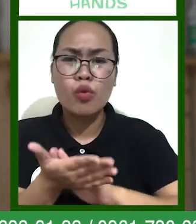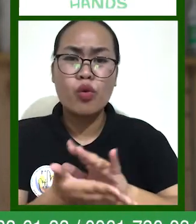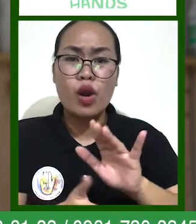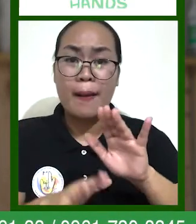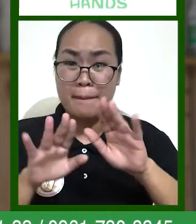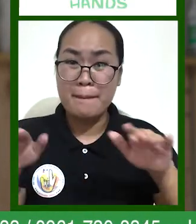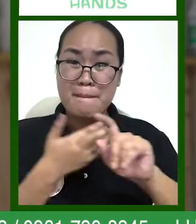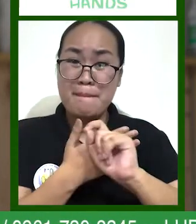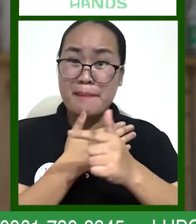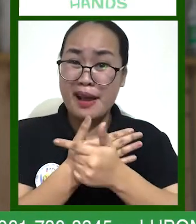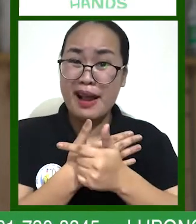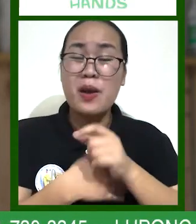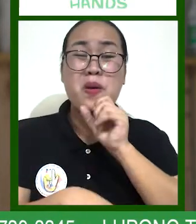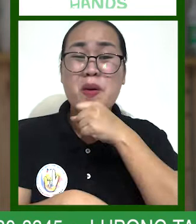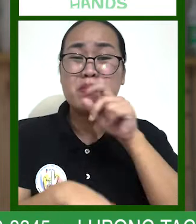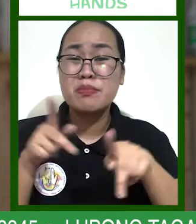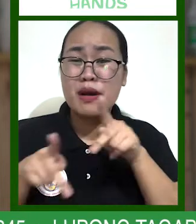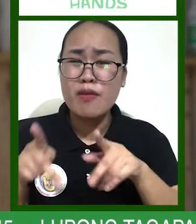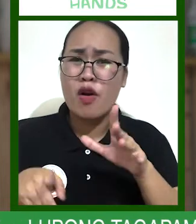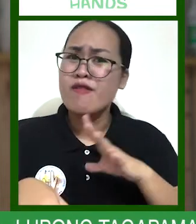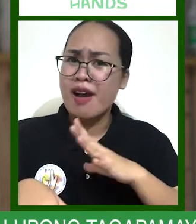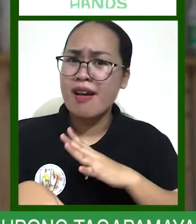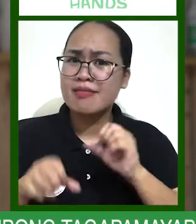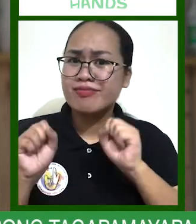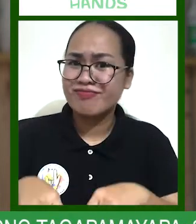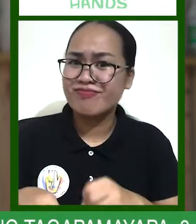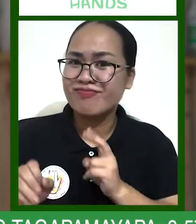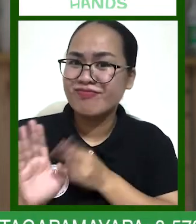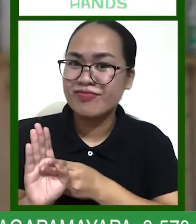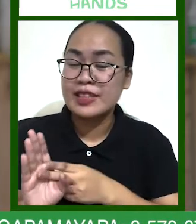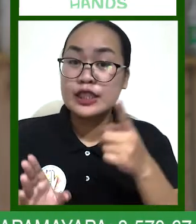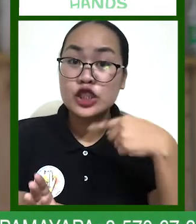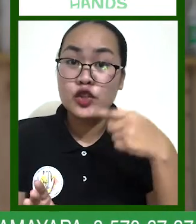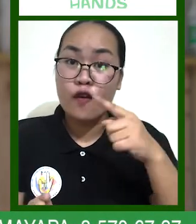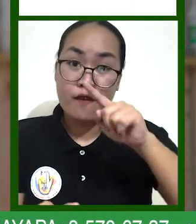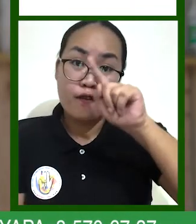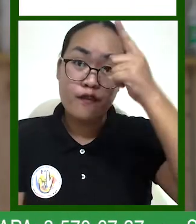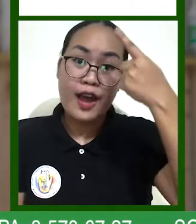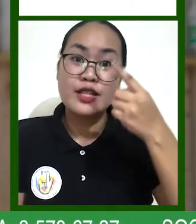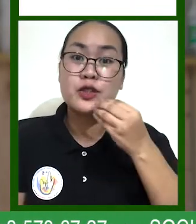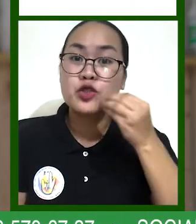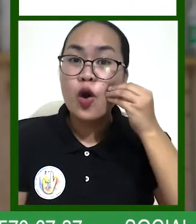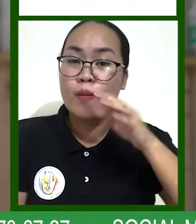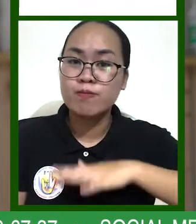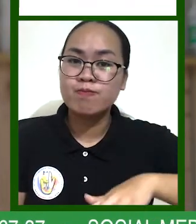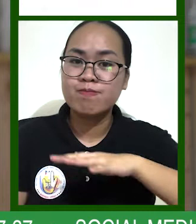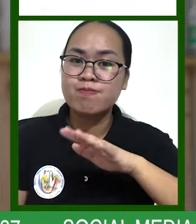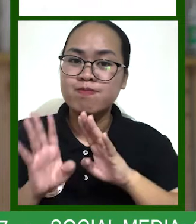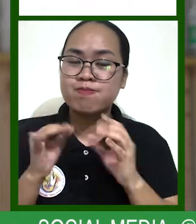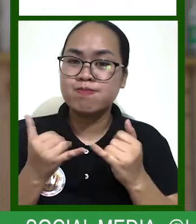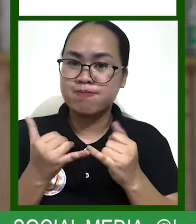no, lahat ng ating mga residente, ha, residente muna ng barangay ang ating i-cater, no? Nang sa ganun ay mas